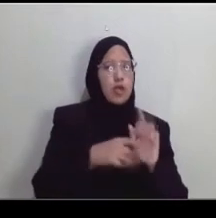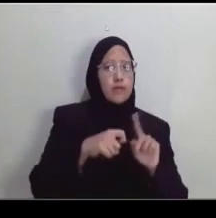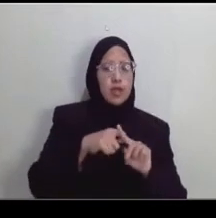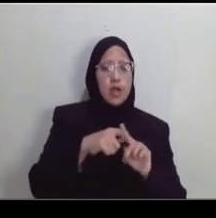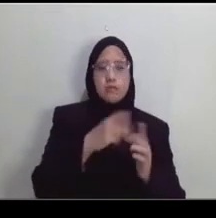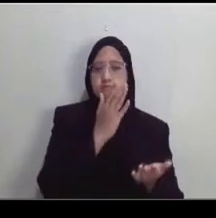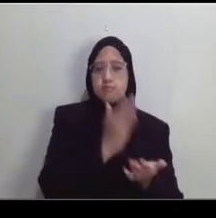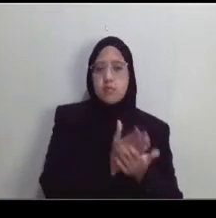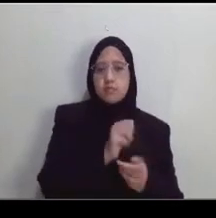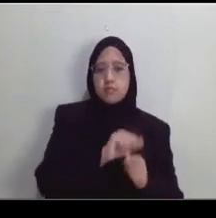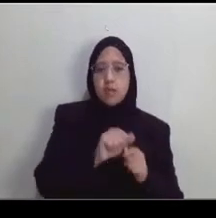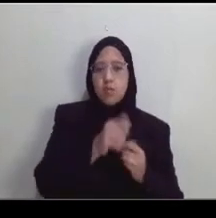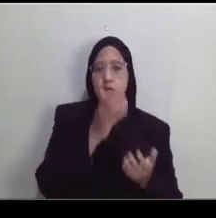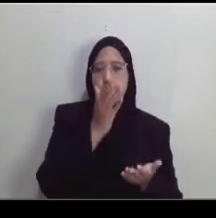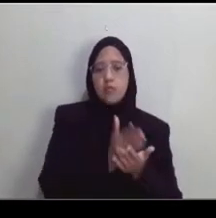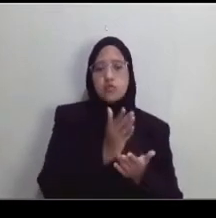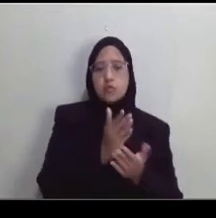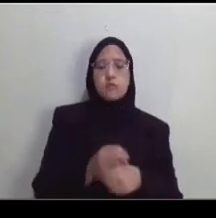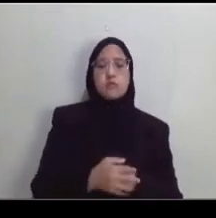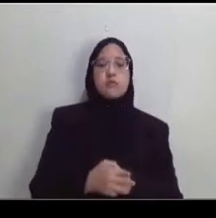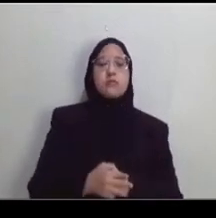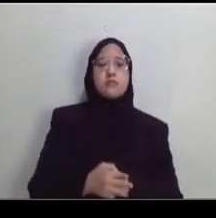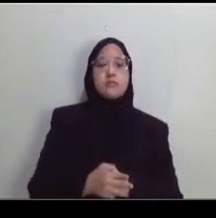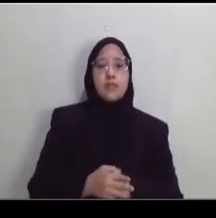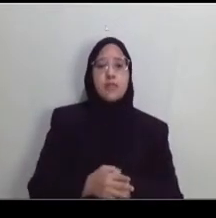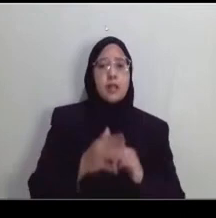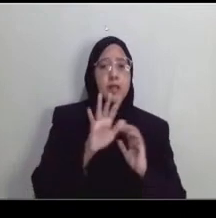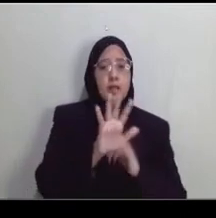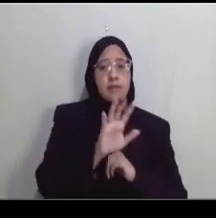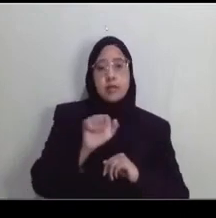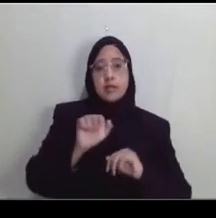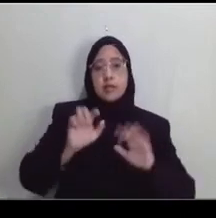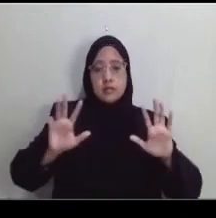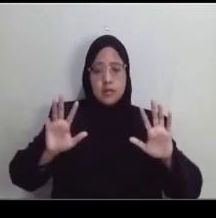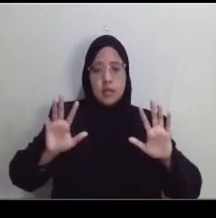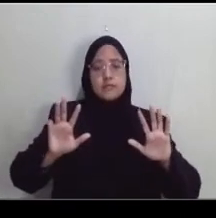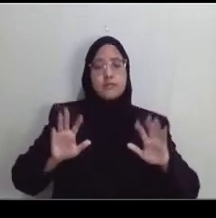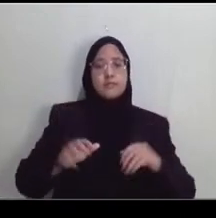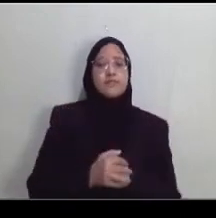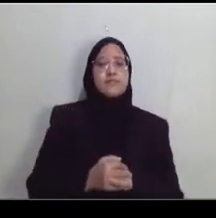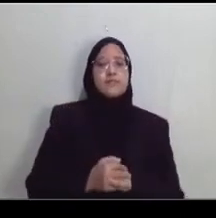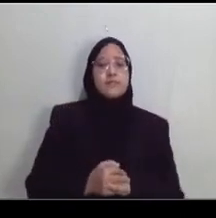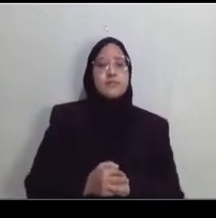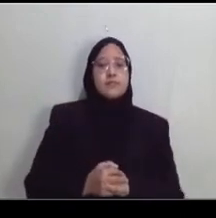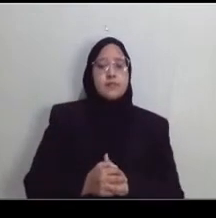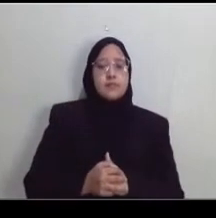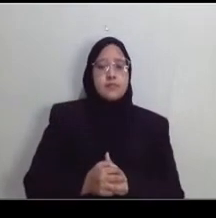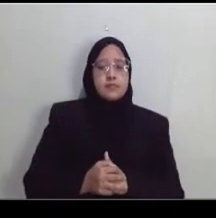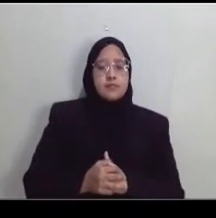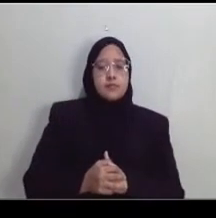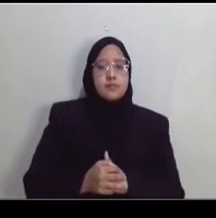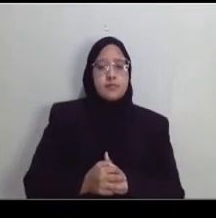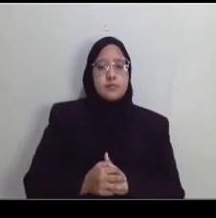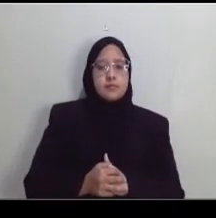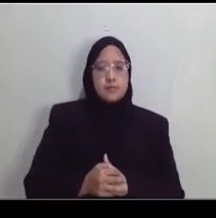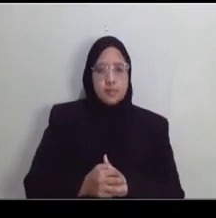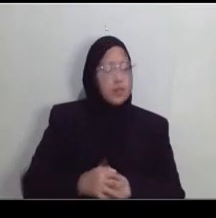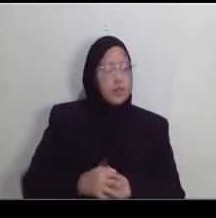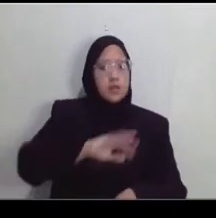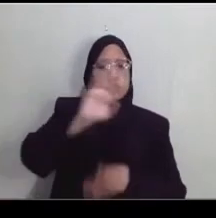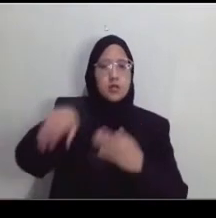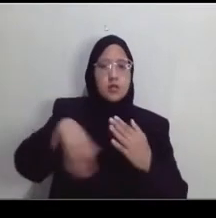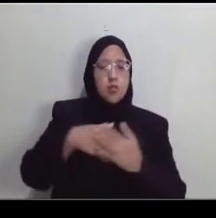Mahkamah Konstitusi 5.9 menimbang berdasarkan seluruh pertimbangan hukum dan